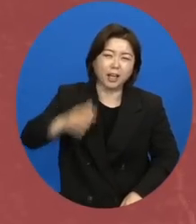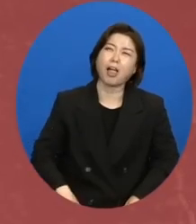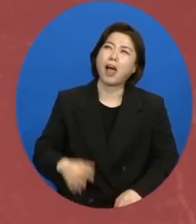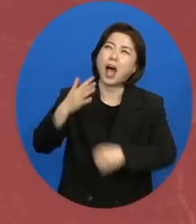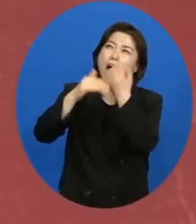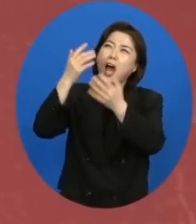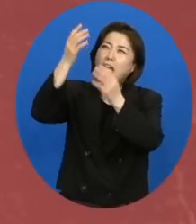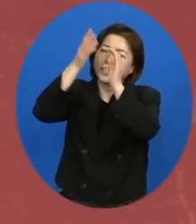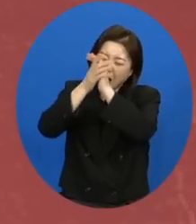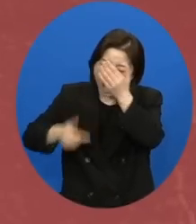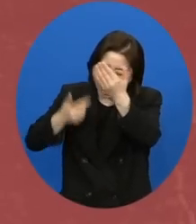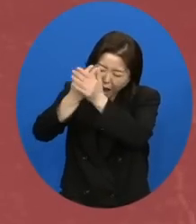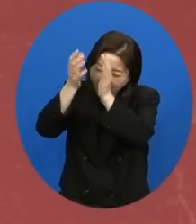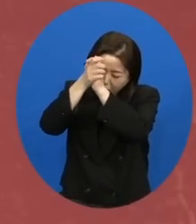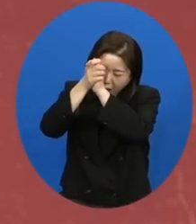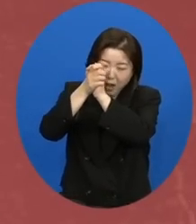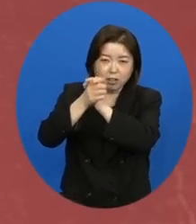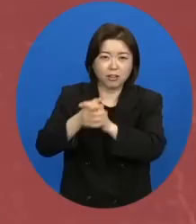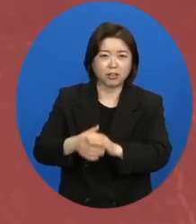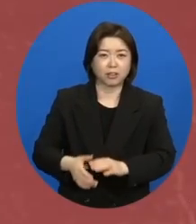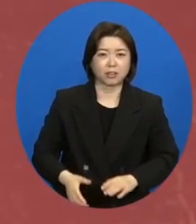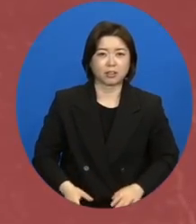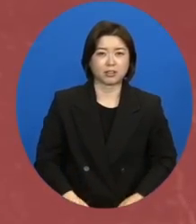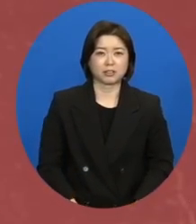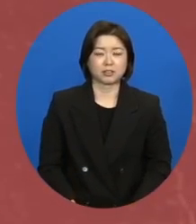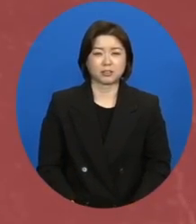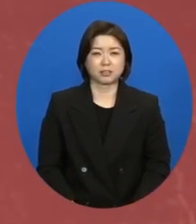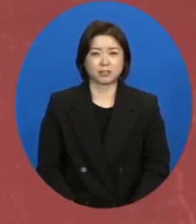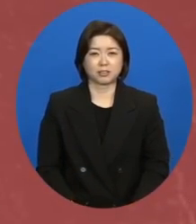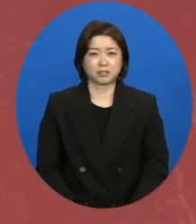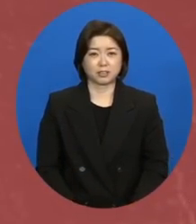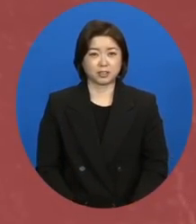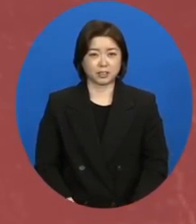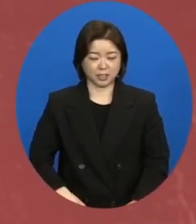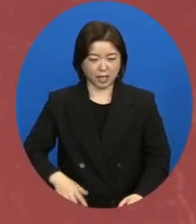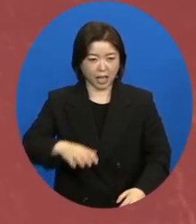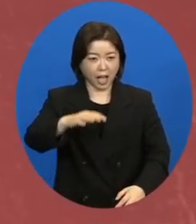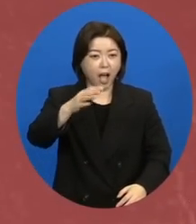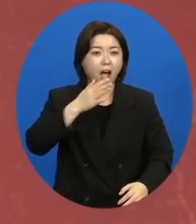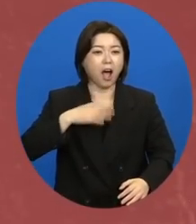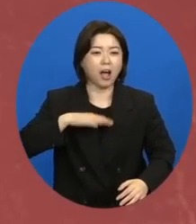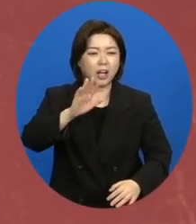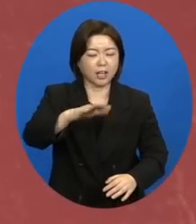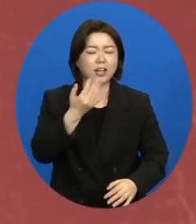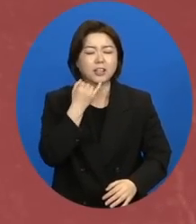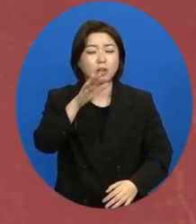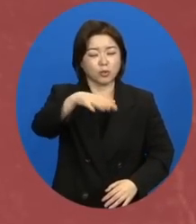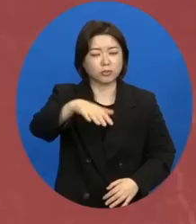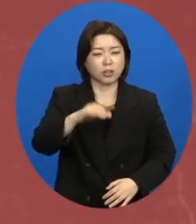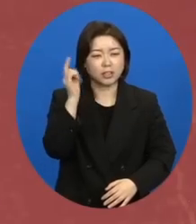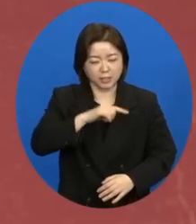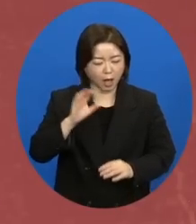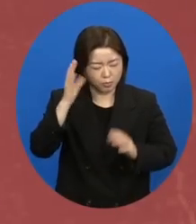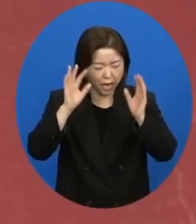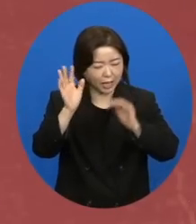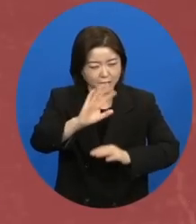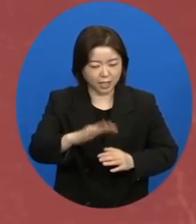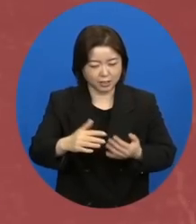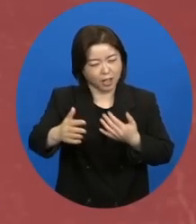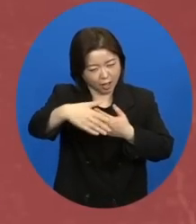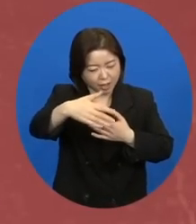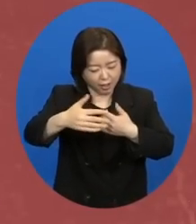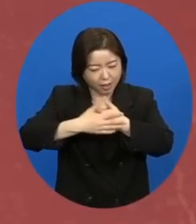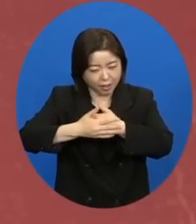하나님 회개합니다. 하나님 회개합니다. 아 이순씨 아, 아니야 아니야. 넌 나쁜 애가 아니야. 넌 나쁜 애가